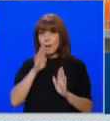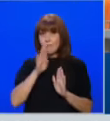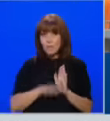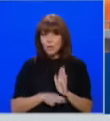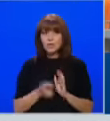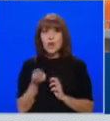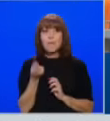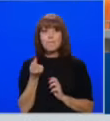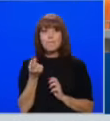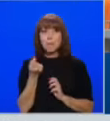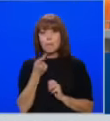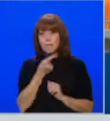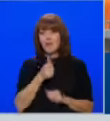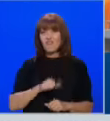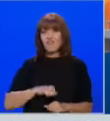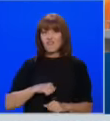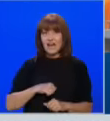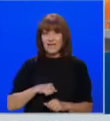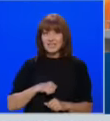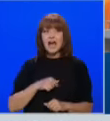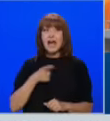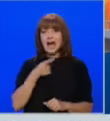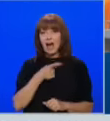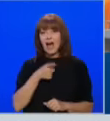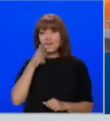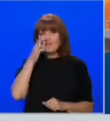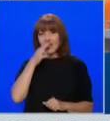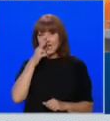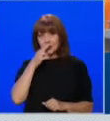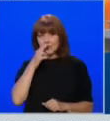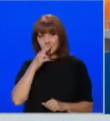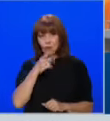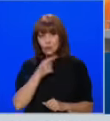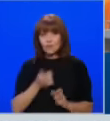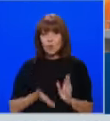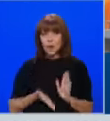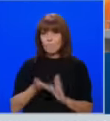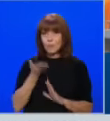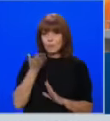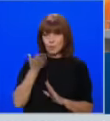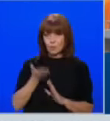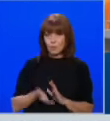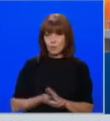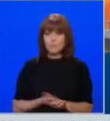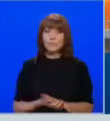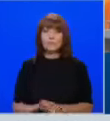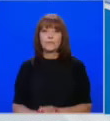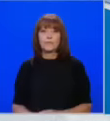на боба във Враца в сравнение с Велико Търново. 3,30 вместо 5,70.